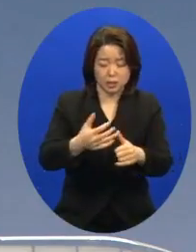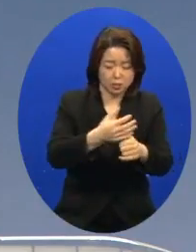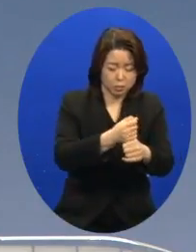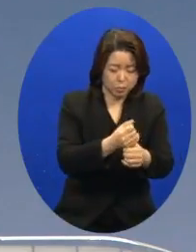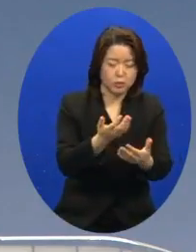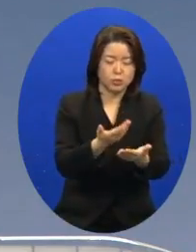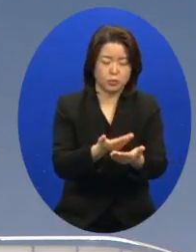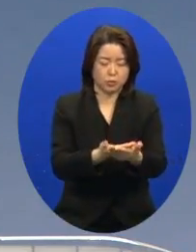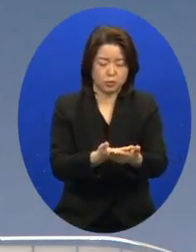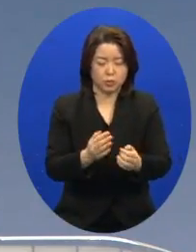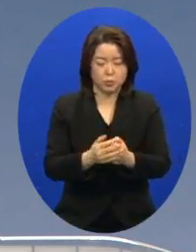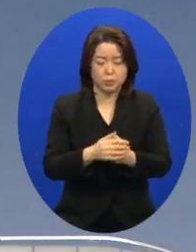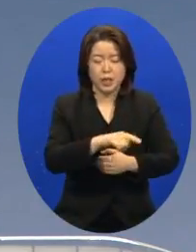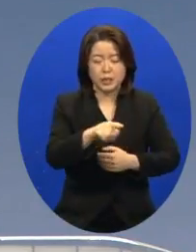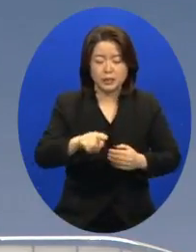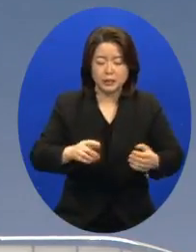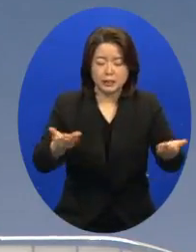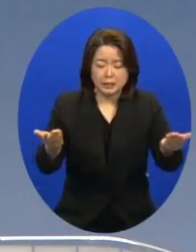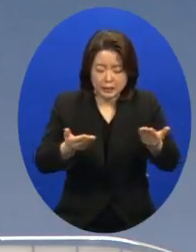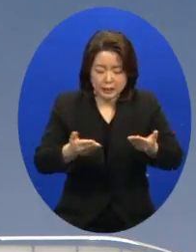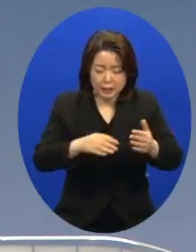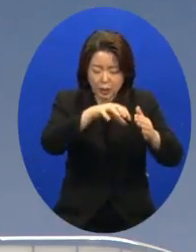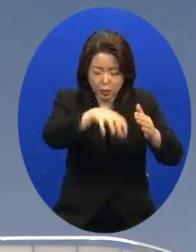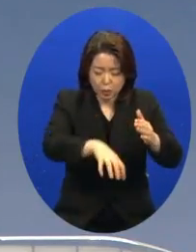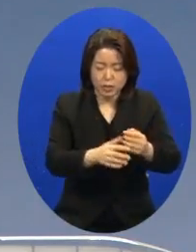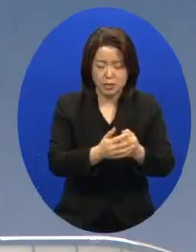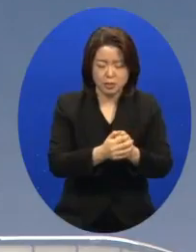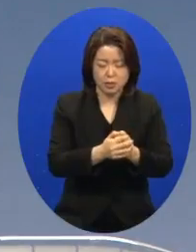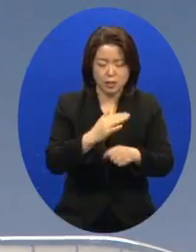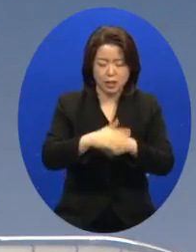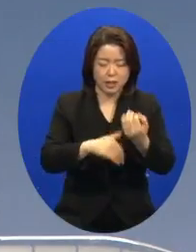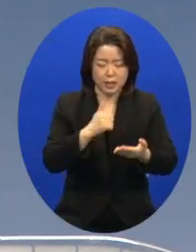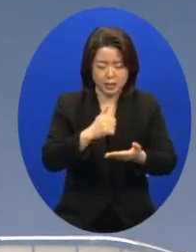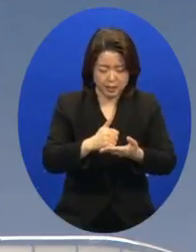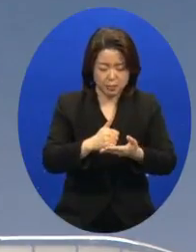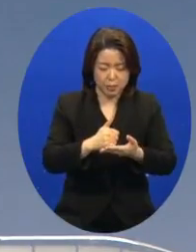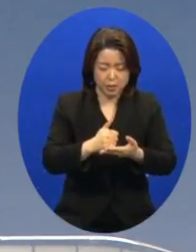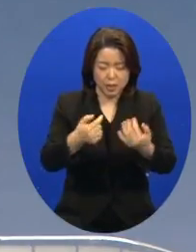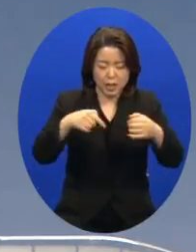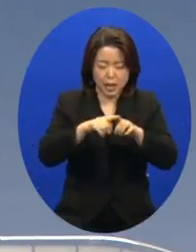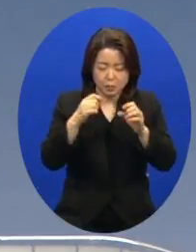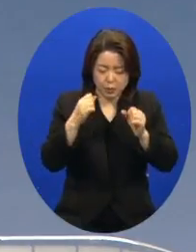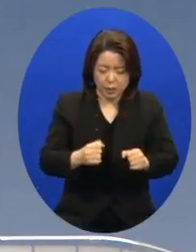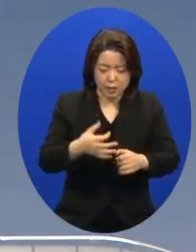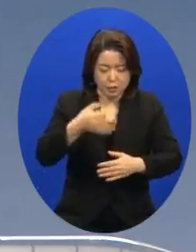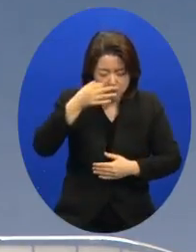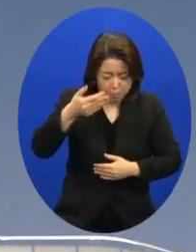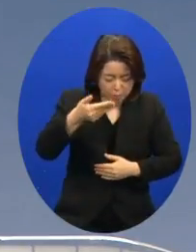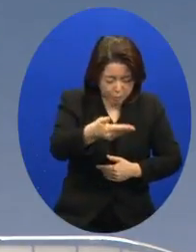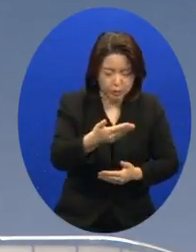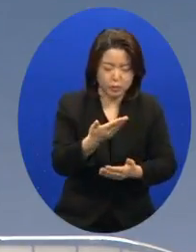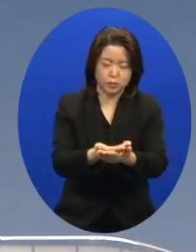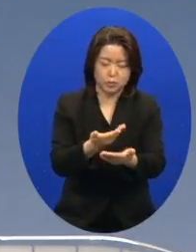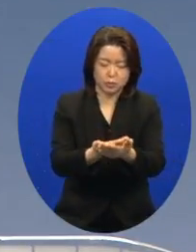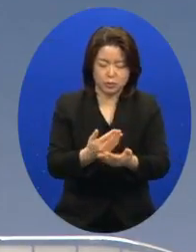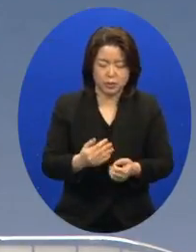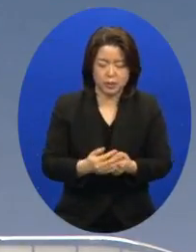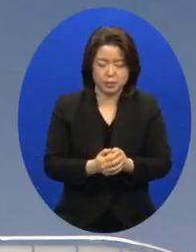주소서 그 사이에 현장에서 하나님 하나님의 함께 계심을 보여 주소서